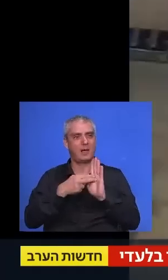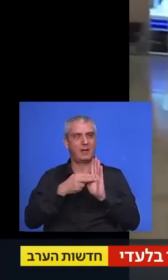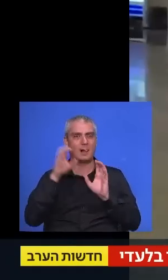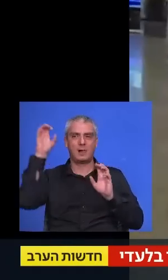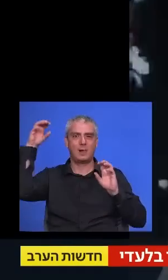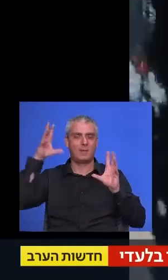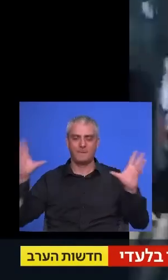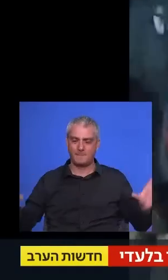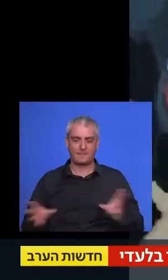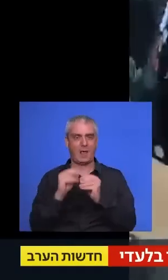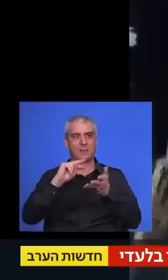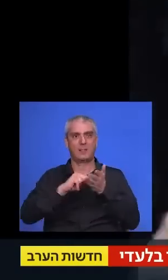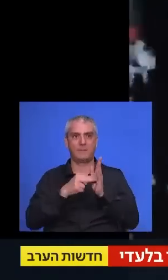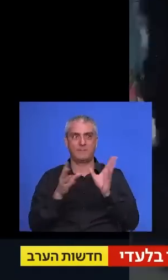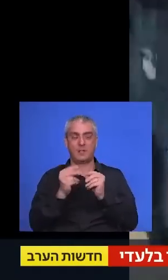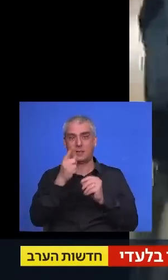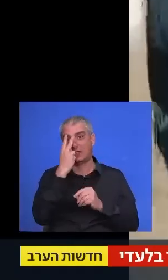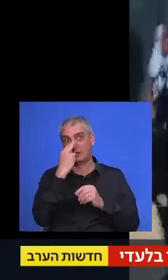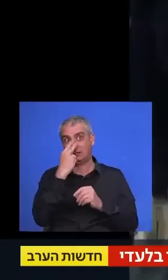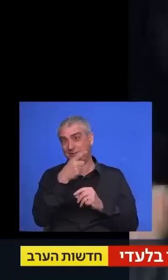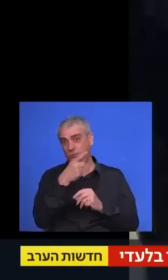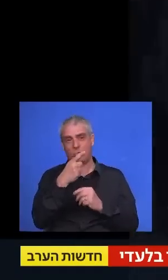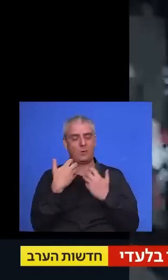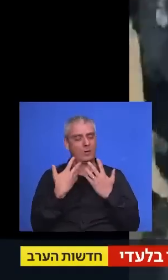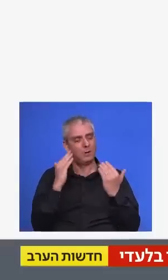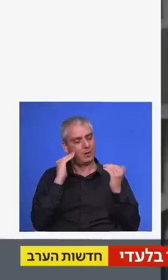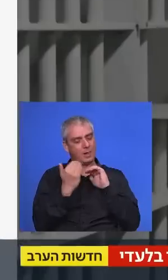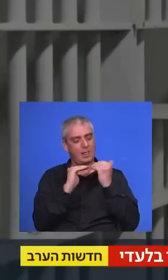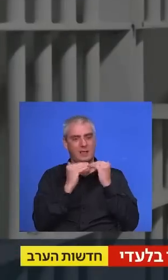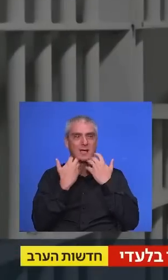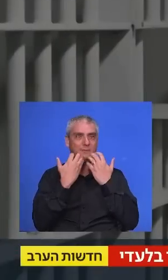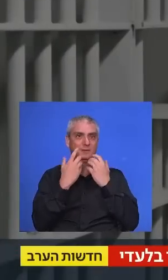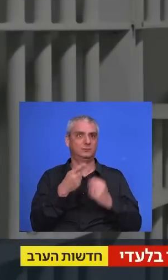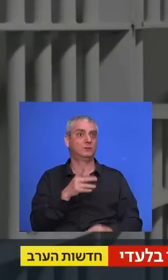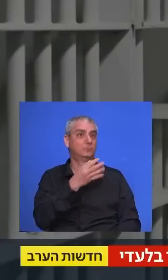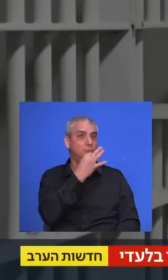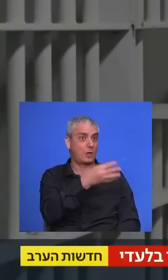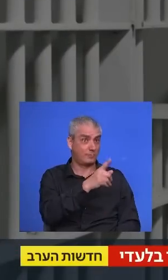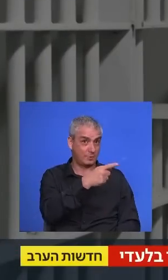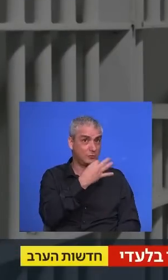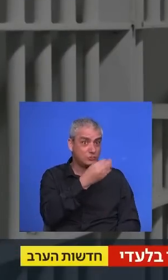מהם יחדיו בתא, הם ניסו לכאורה לתאם ביניהם גרסאות.